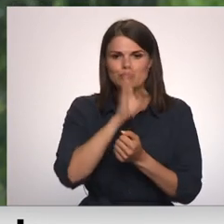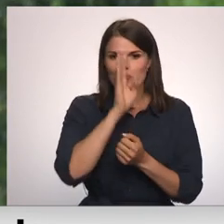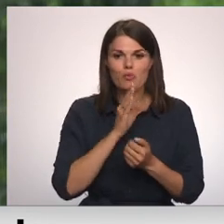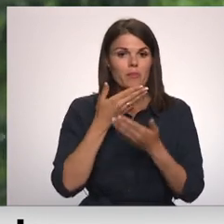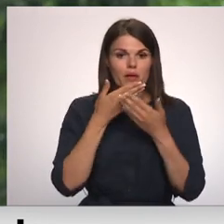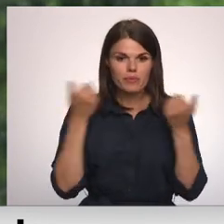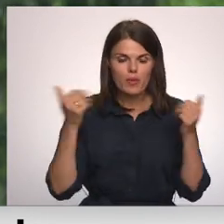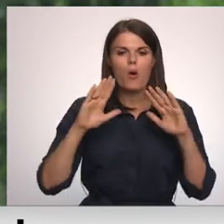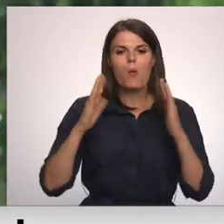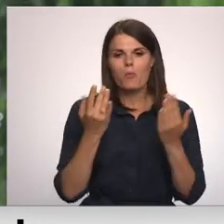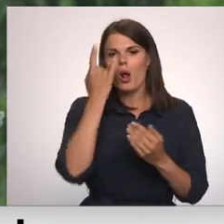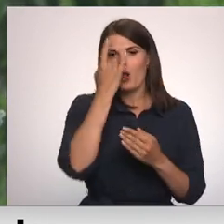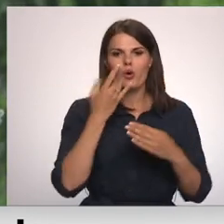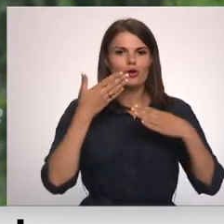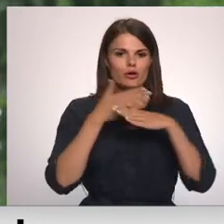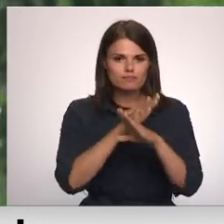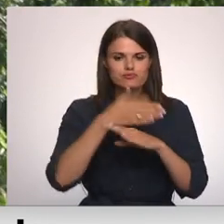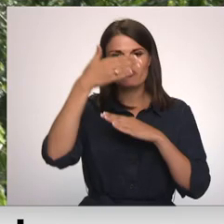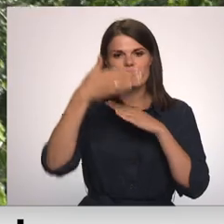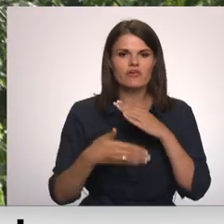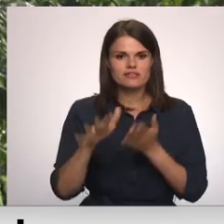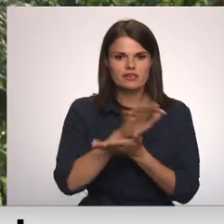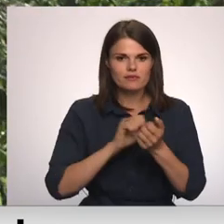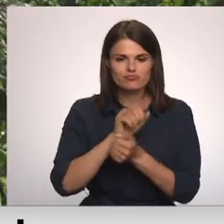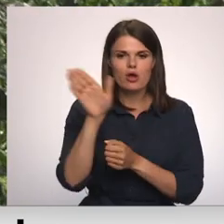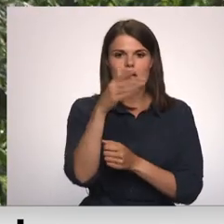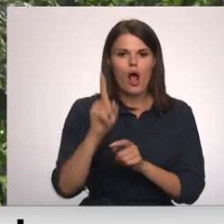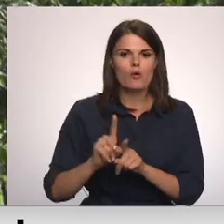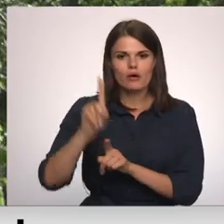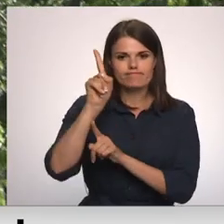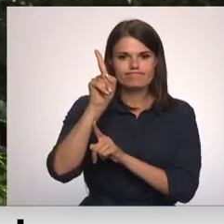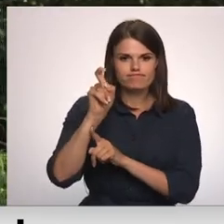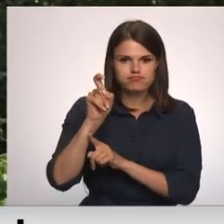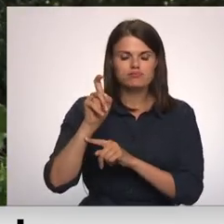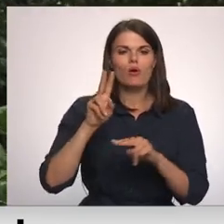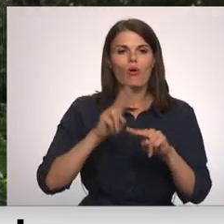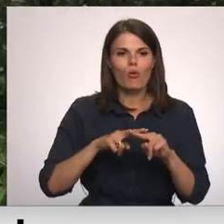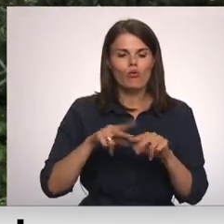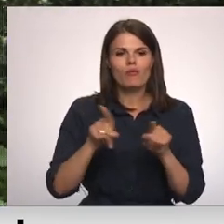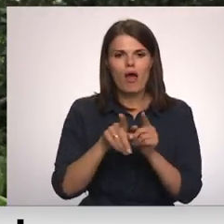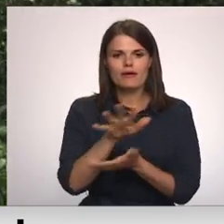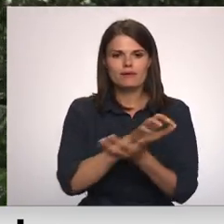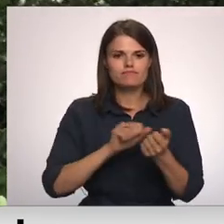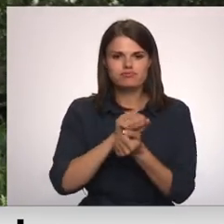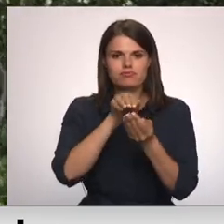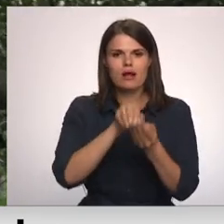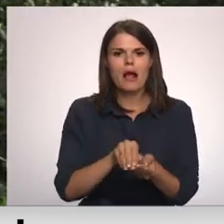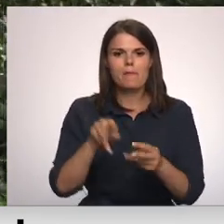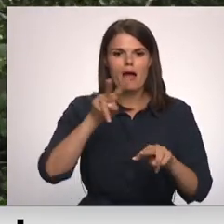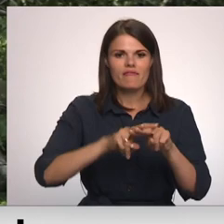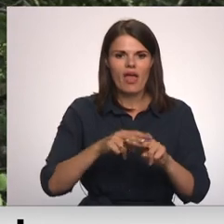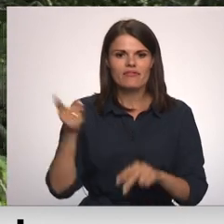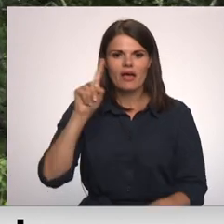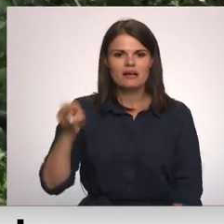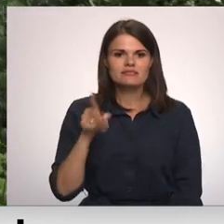logi, cietusi fasāde, nolausts karoga masts, iznīcināta jaunā brīvdabas ekspozīcija un izpostītas kalbes kapavieta. Tie koki ir